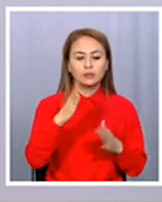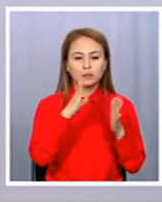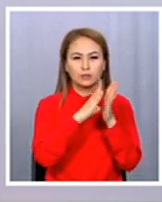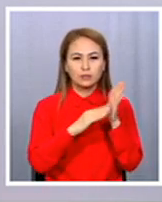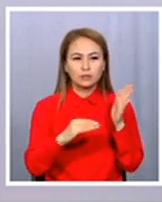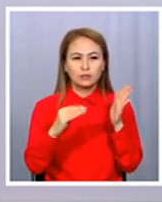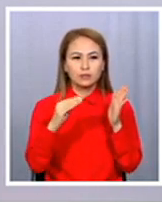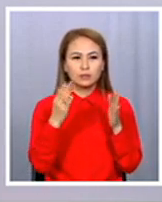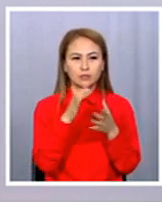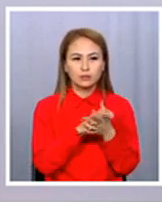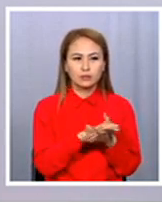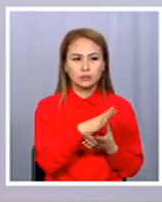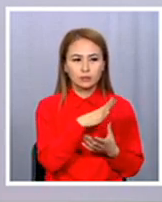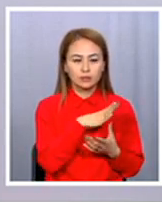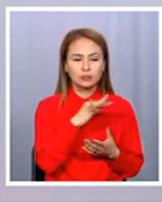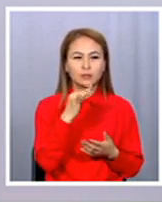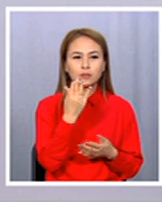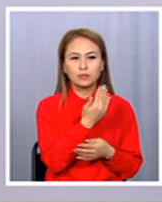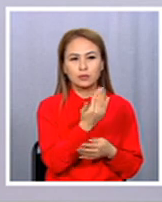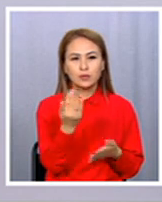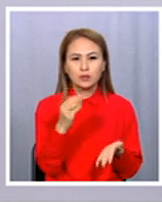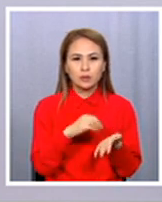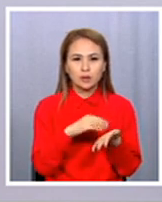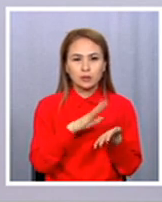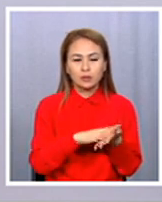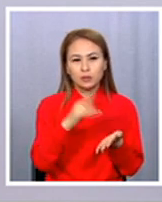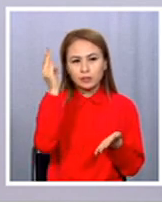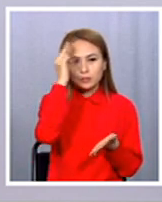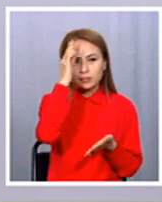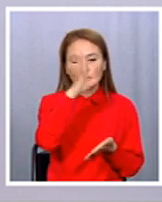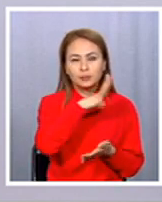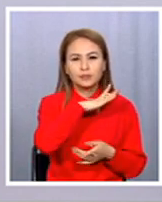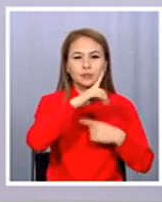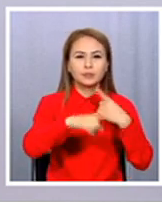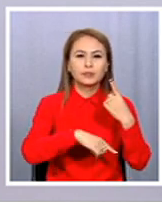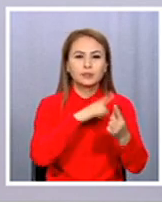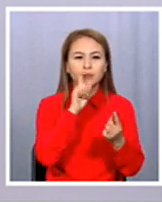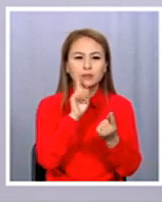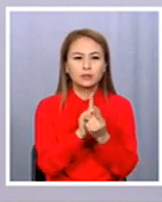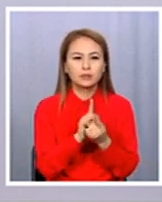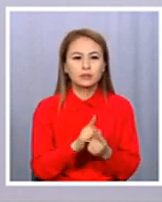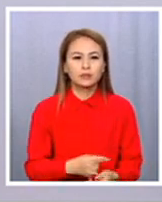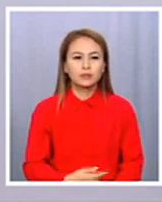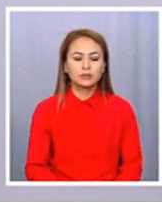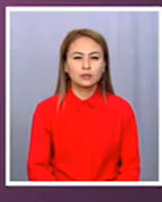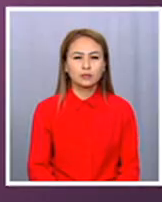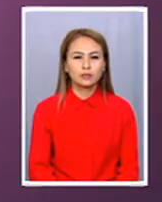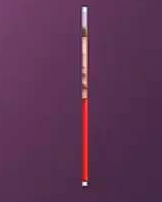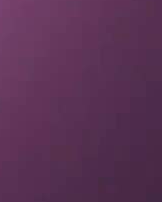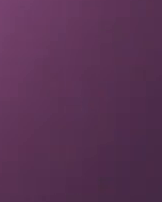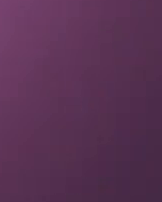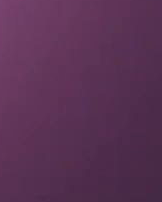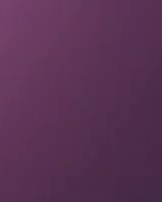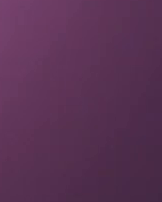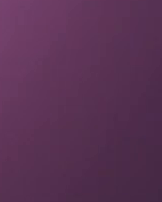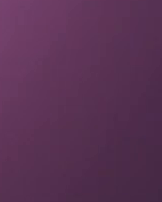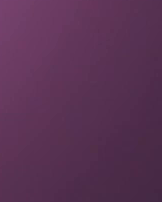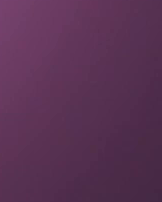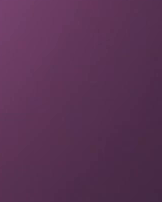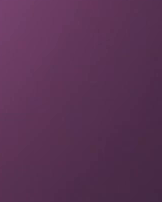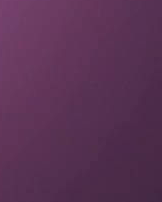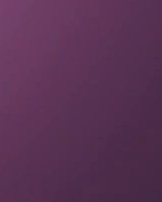өлшемдерімен таныстық және оларды белгілеуді үйрендік. Келесі сабақта кездескенше, сау болыңыздар.